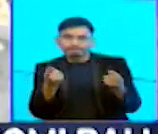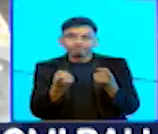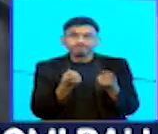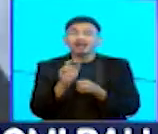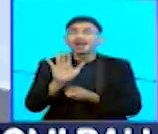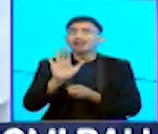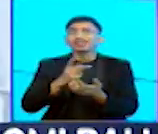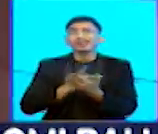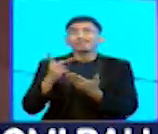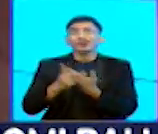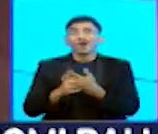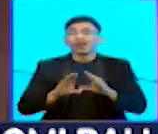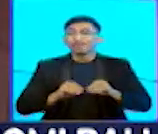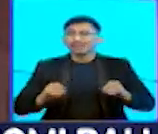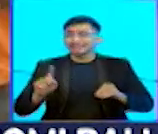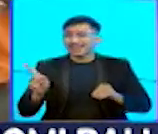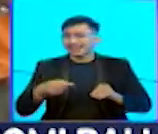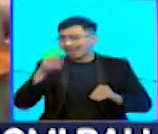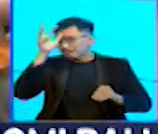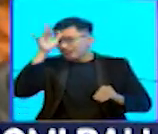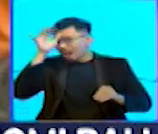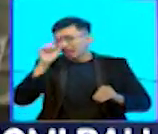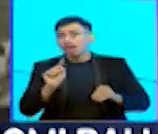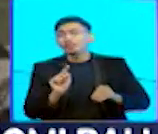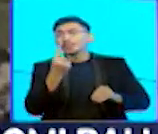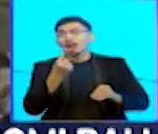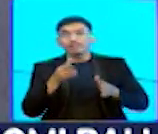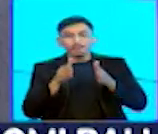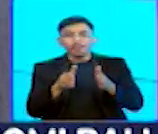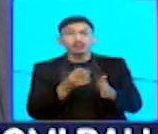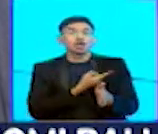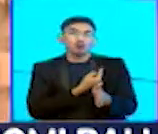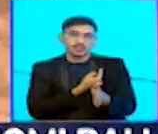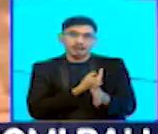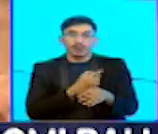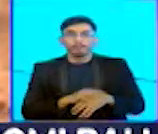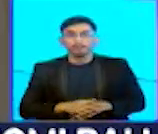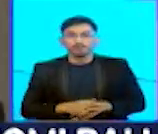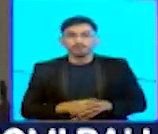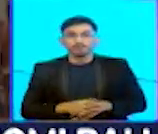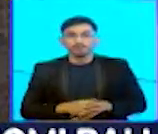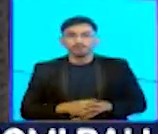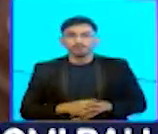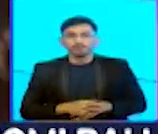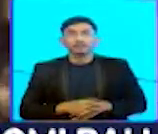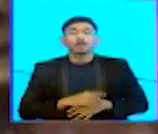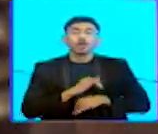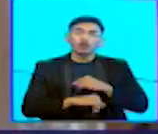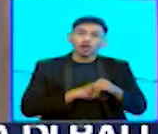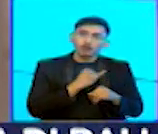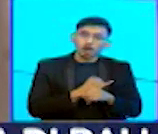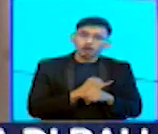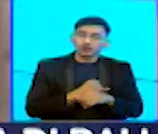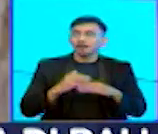Work from Bali, khususnya bagi sektor swasta. Oleh karena itu, dukungan internet, infrastruktur, event